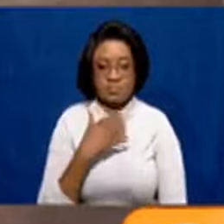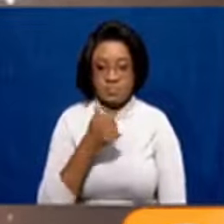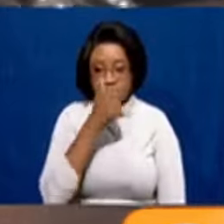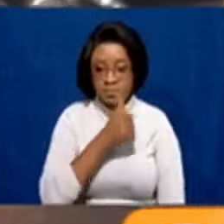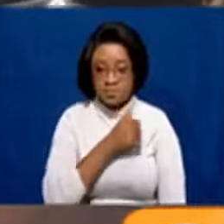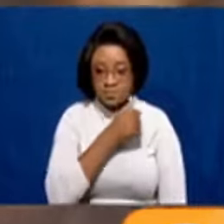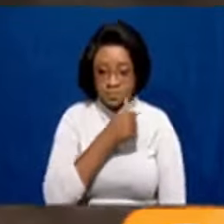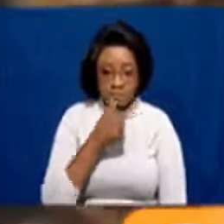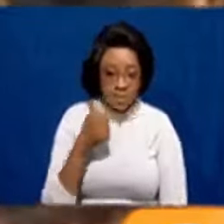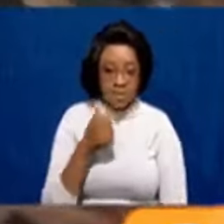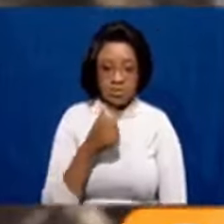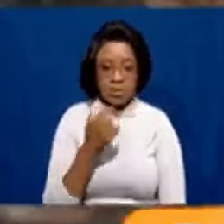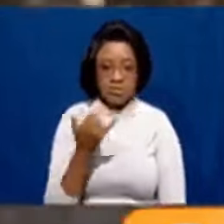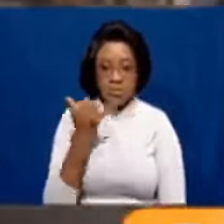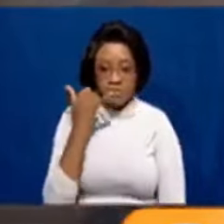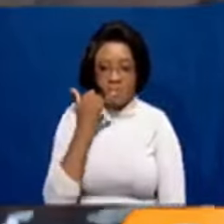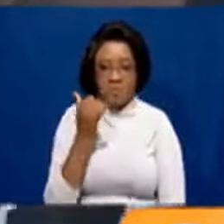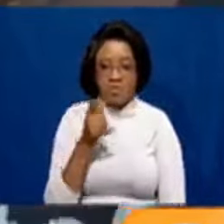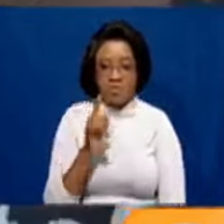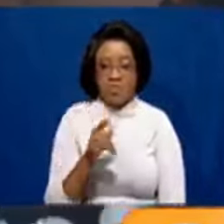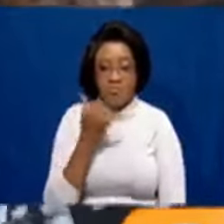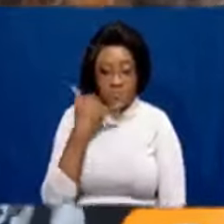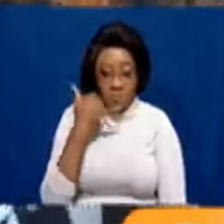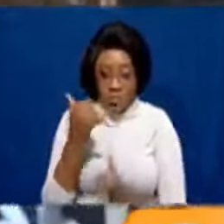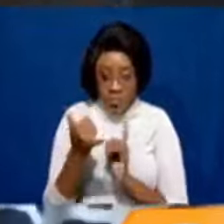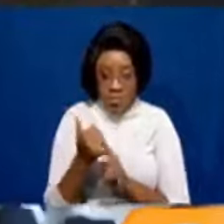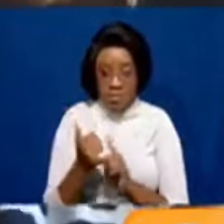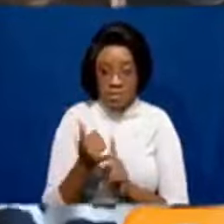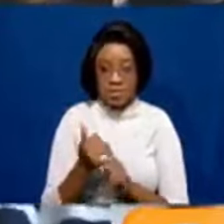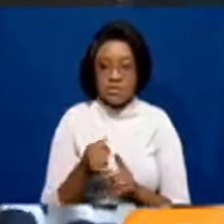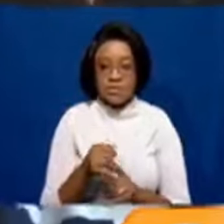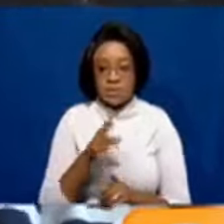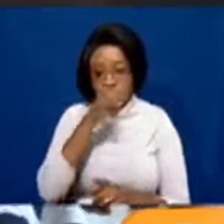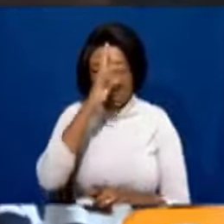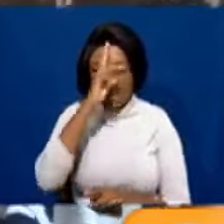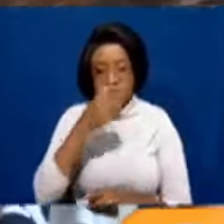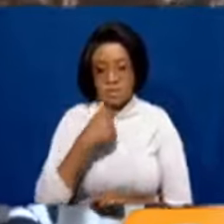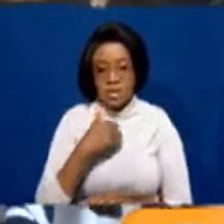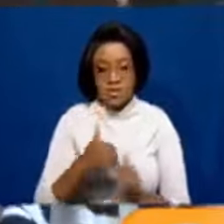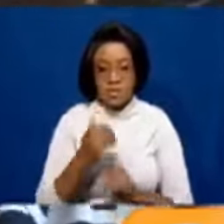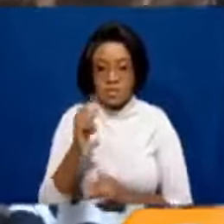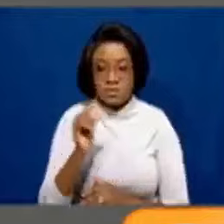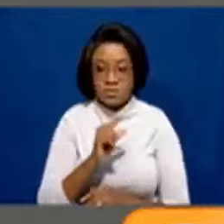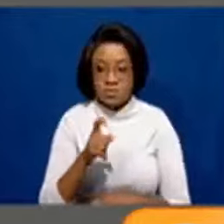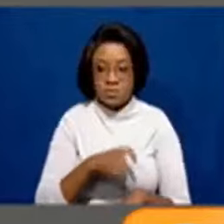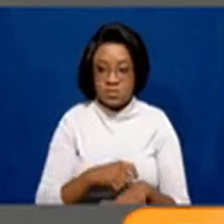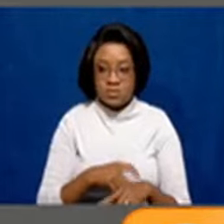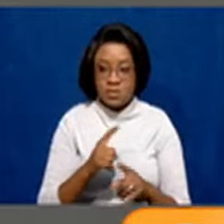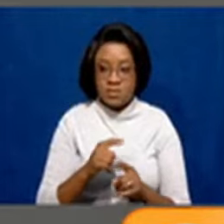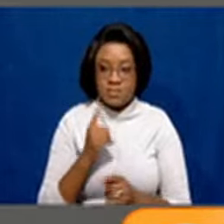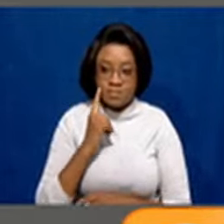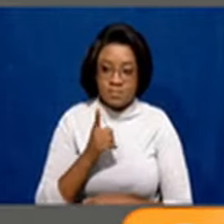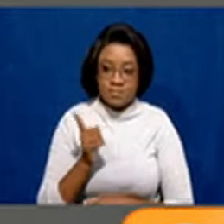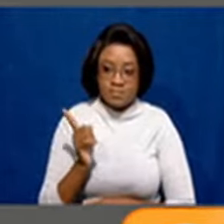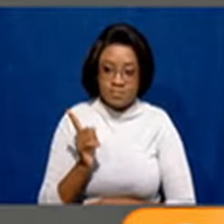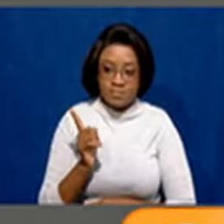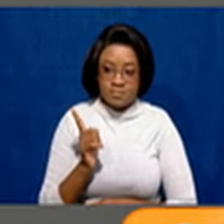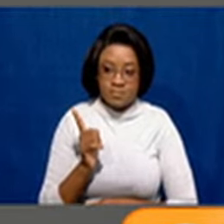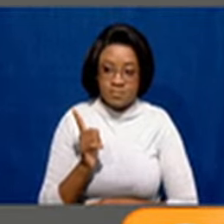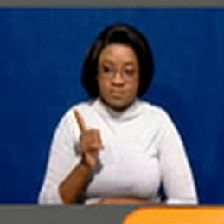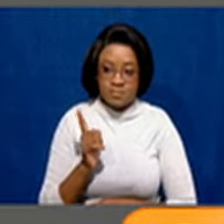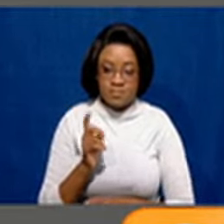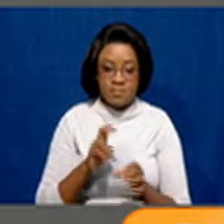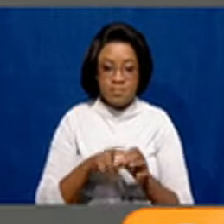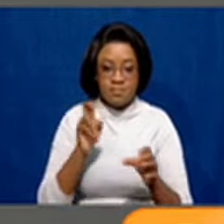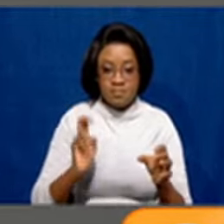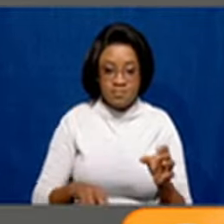la simu ya marehemu ambayo ipo na maafisa wa upelelezi. Siku chache baadaye, marehemu aliondoka katika mtandao wa